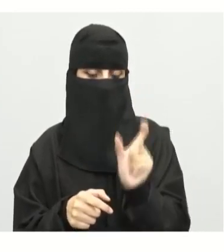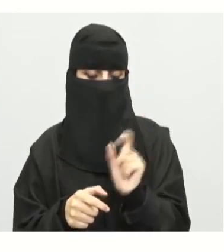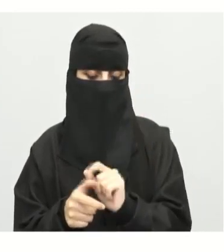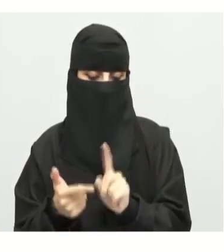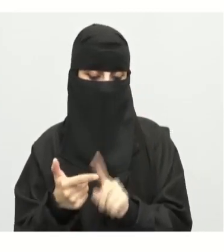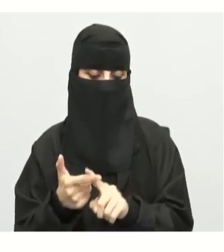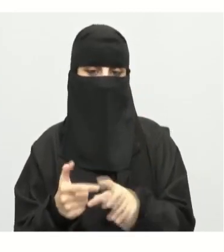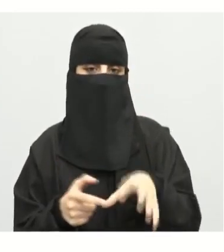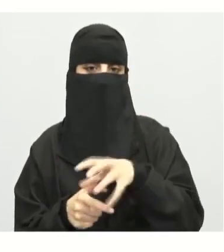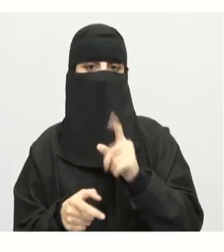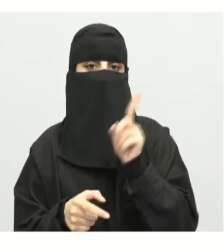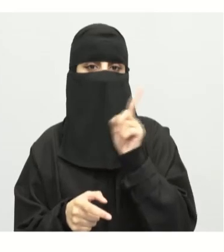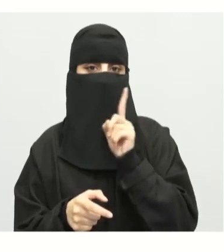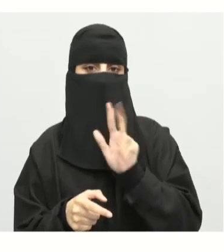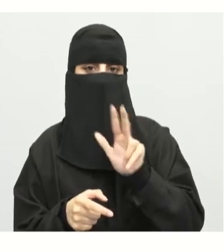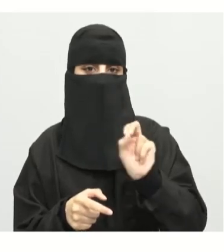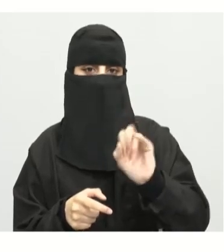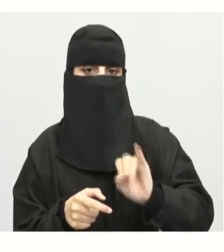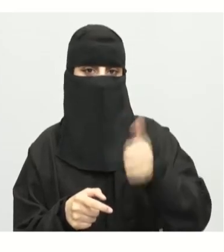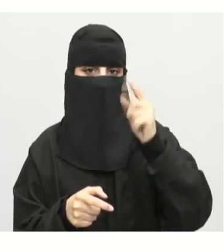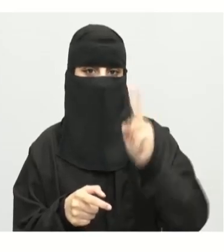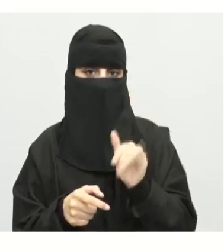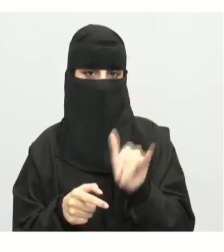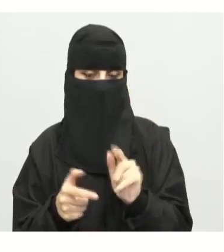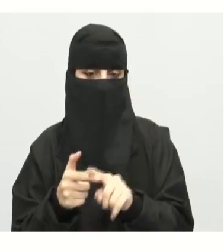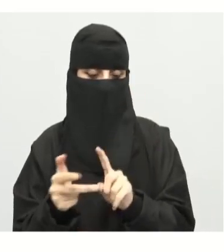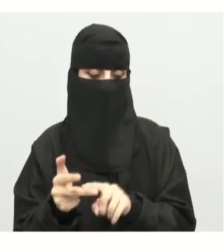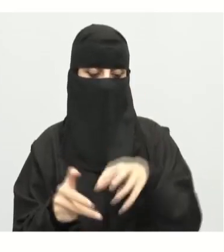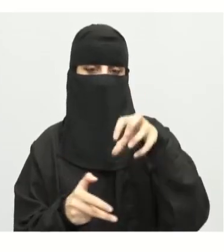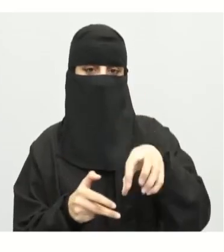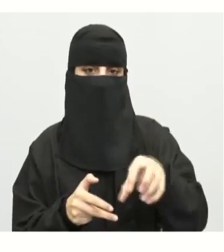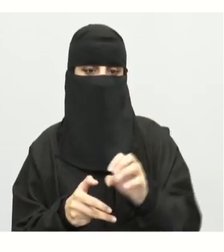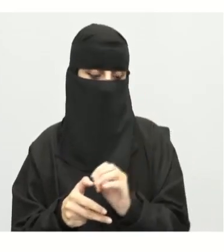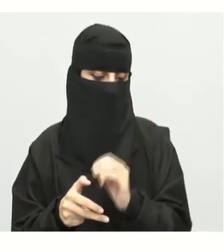جزيره ام القماري جزيره جنى